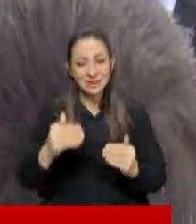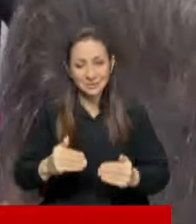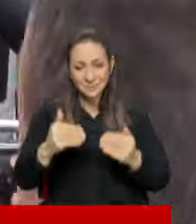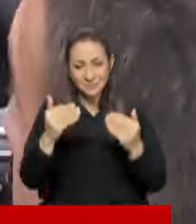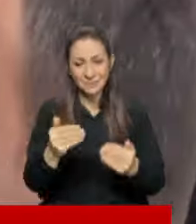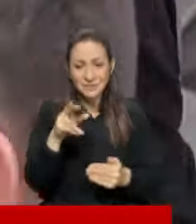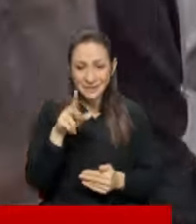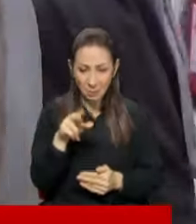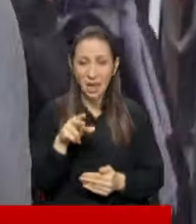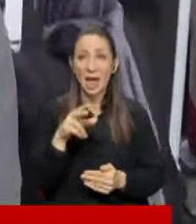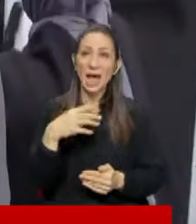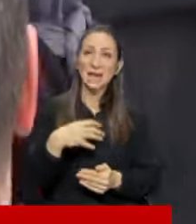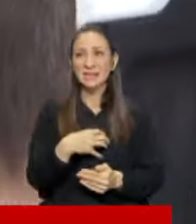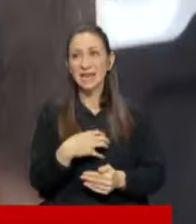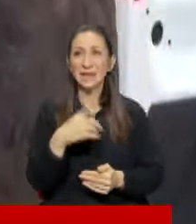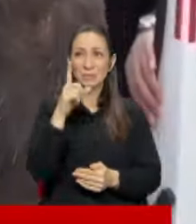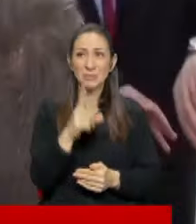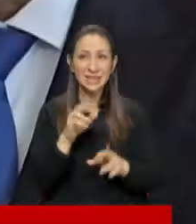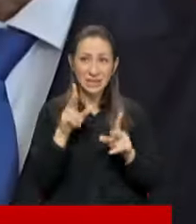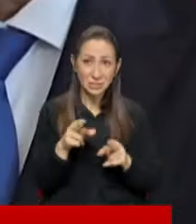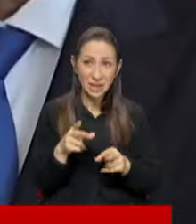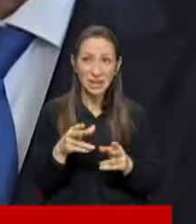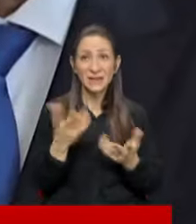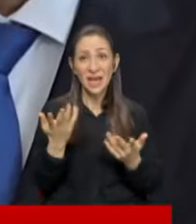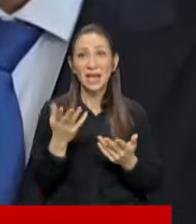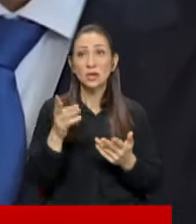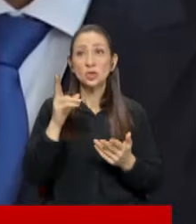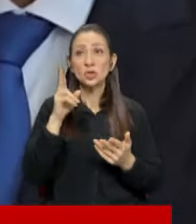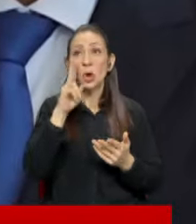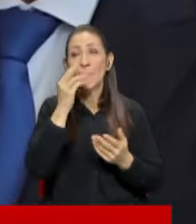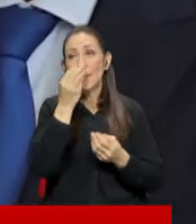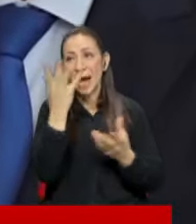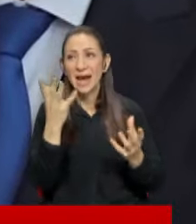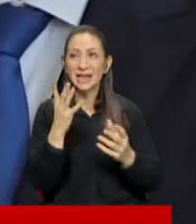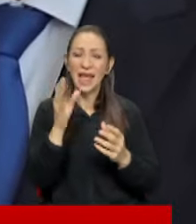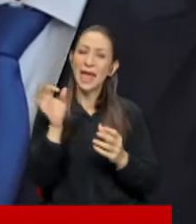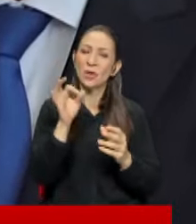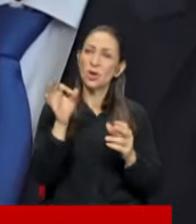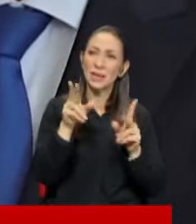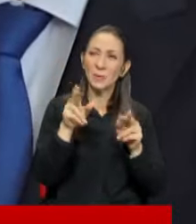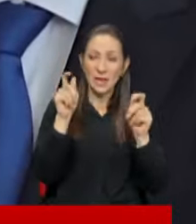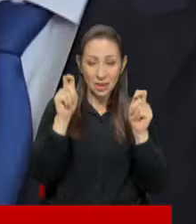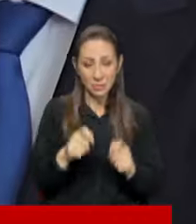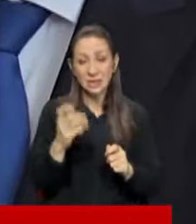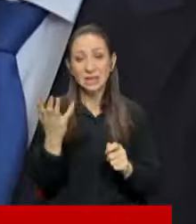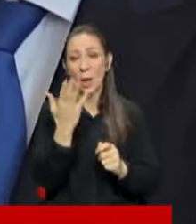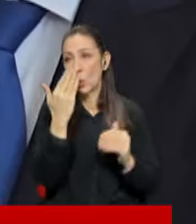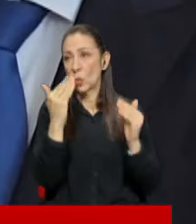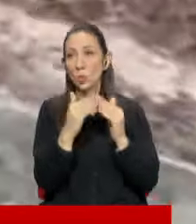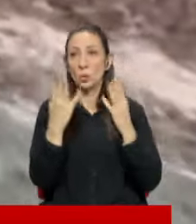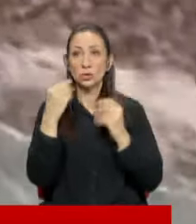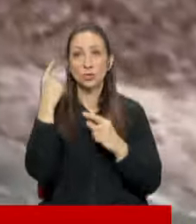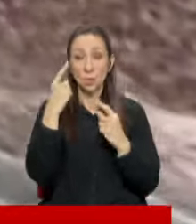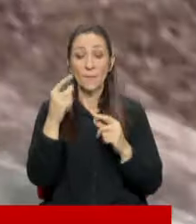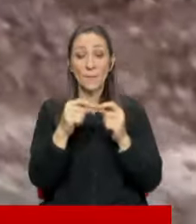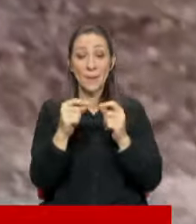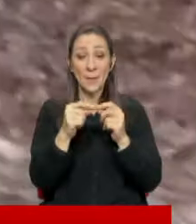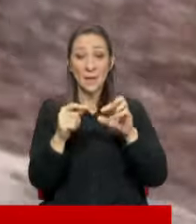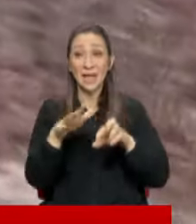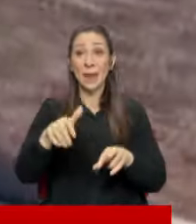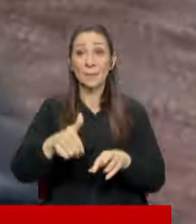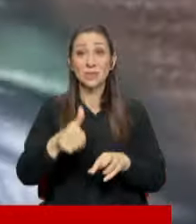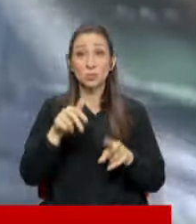sonu gibi, Haziran ayı başı gibi ya da işte sonbaharın başı gibi yapılmasının daha uygun olacağını düşünüyorum. Büyük Birlik